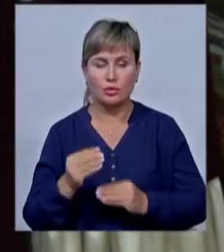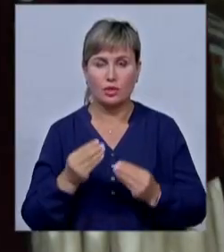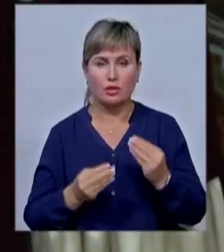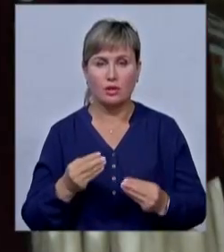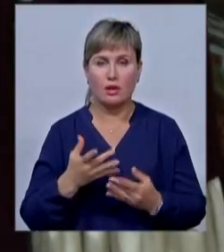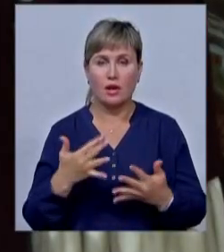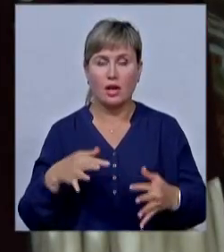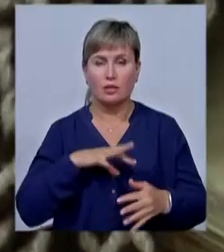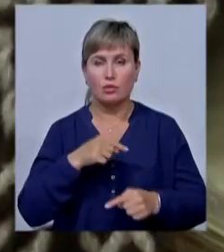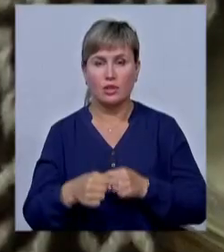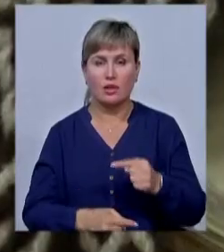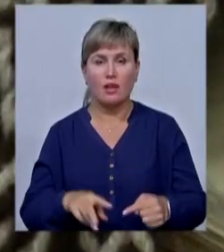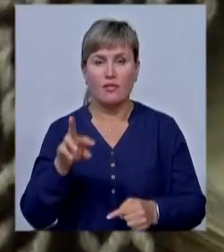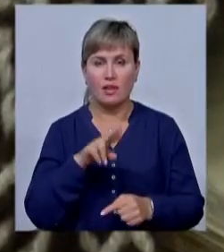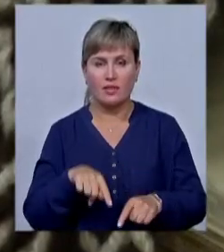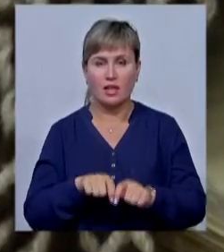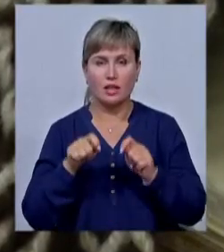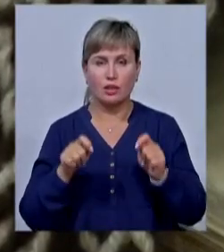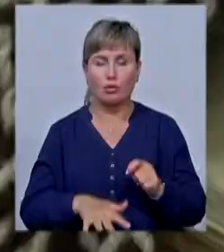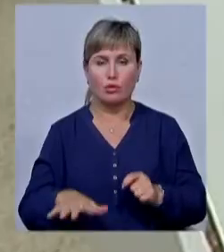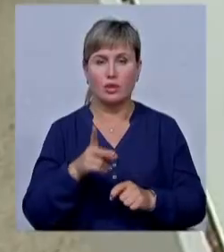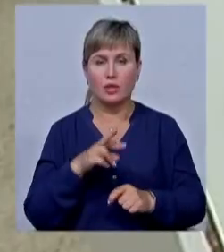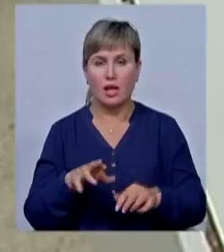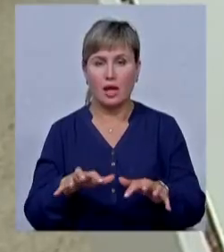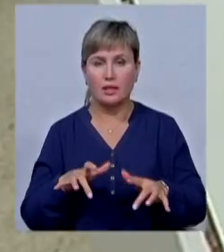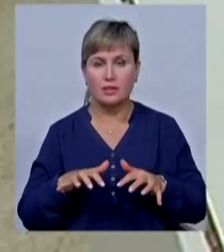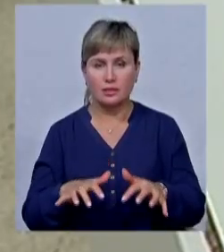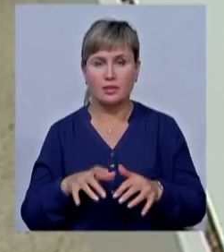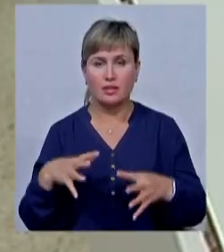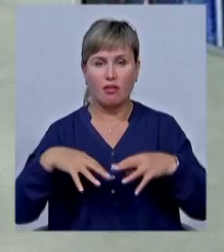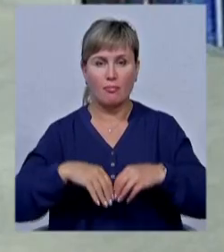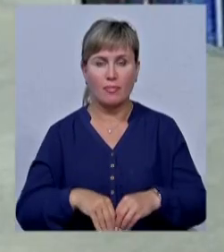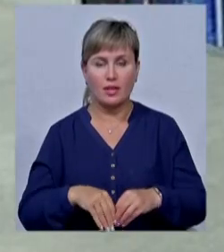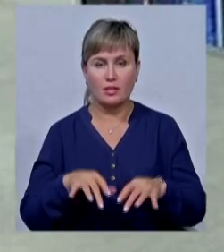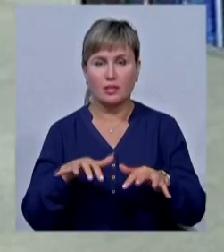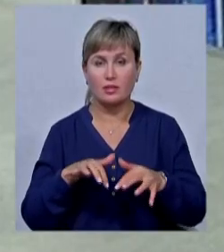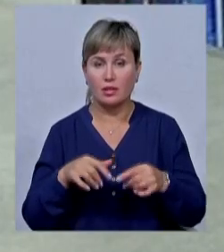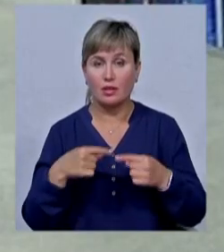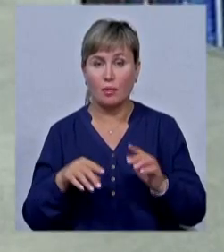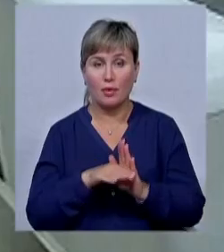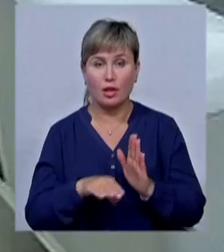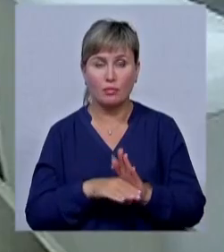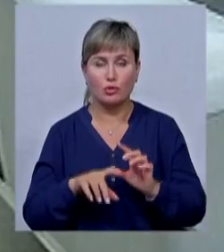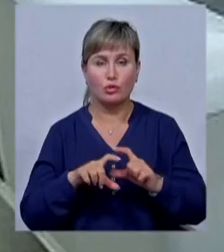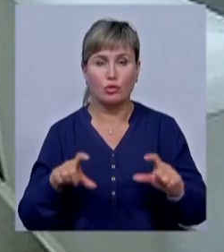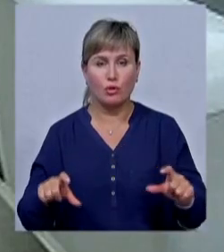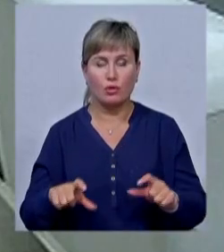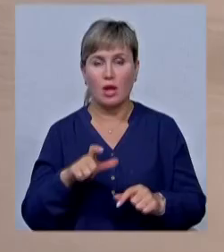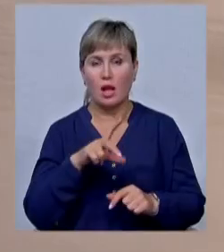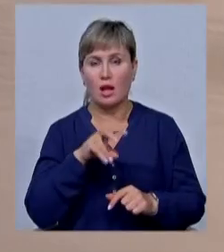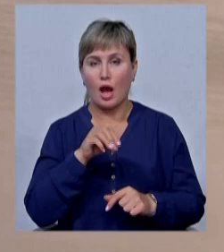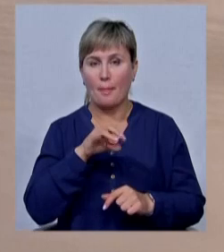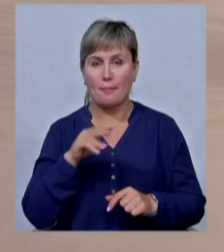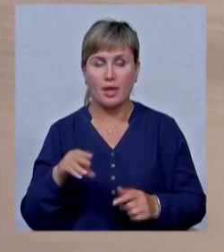народных традиций. А уже в январе здесь откроется зона для IT-стартапов совместно с IT-инкубатором, школа программирования «Элемент»,